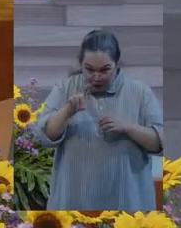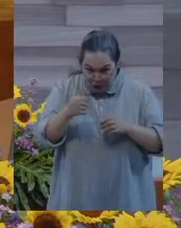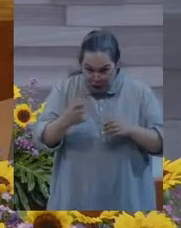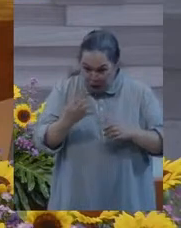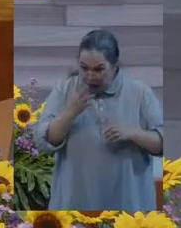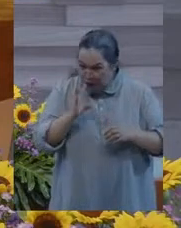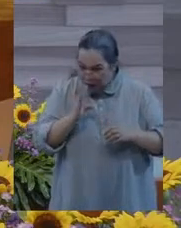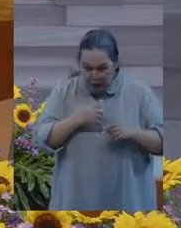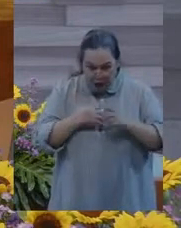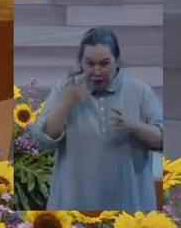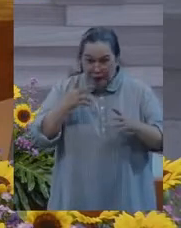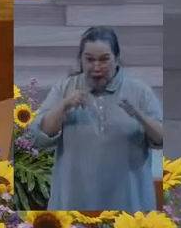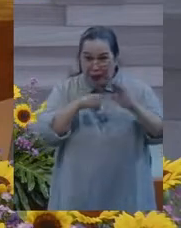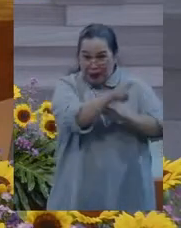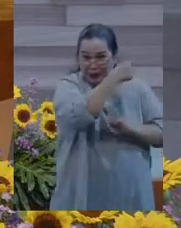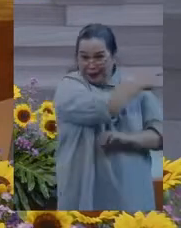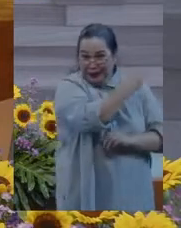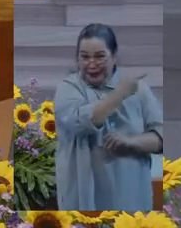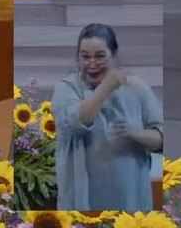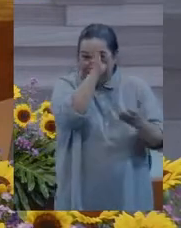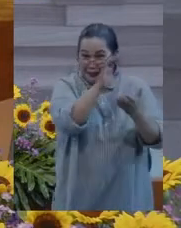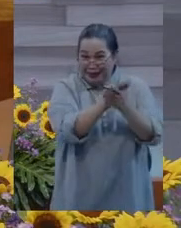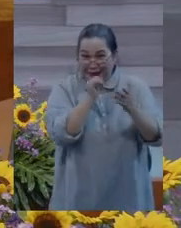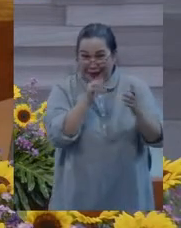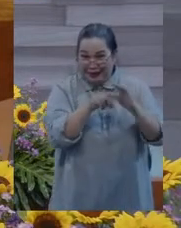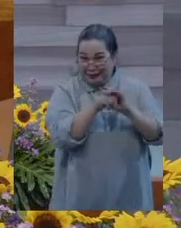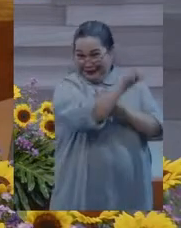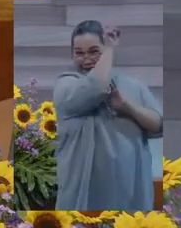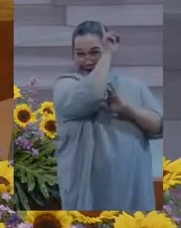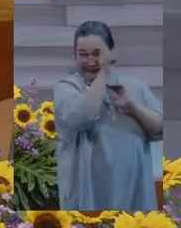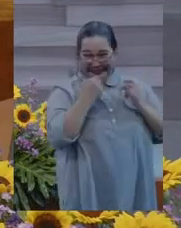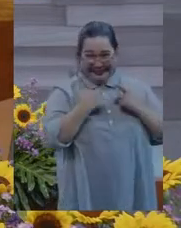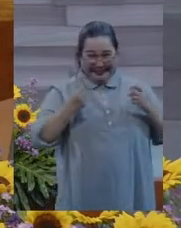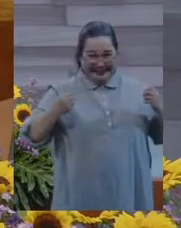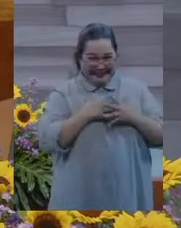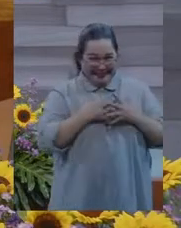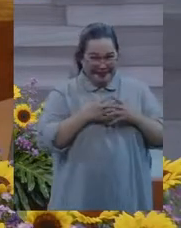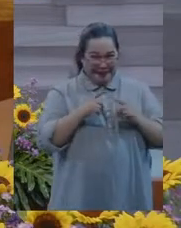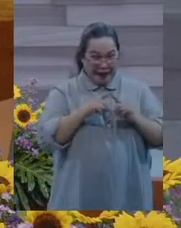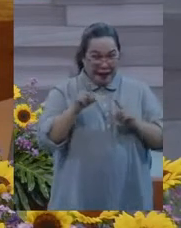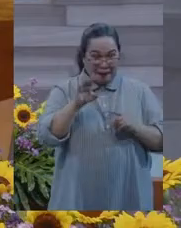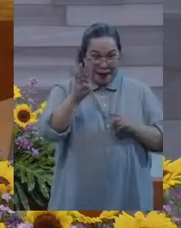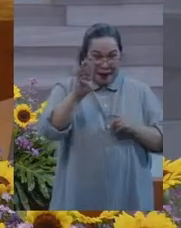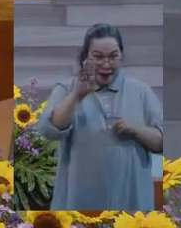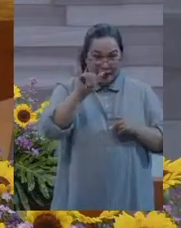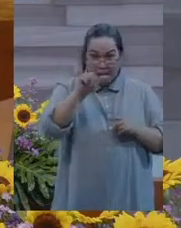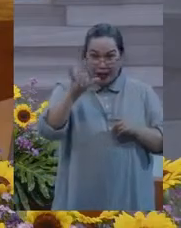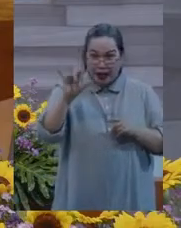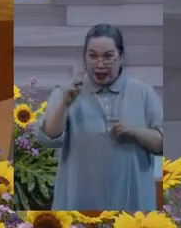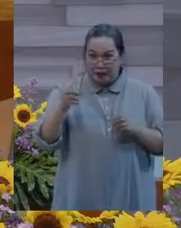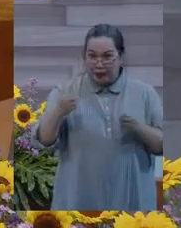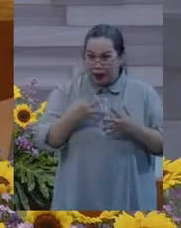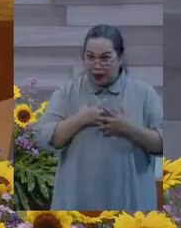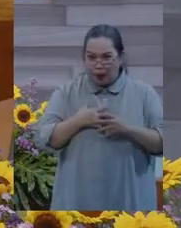malamang tatakbo kami dalawa ni Bebet. No? Pero si Balaam, imbis na matakot,